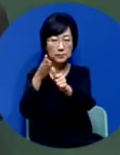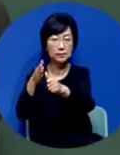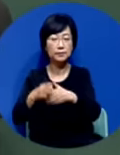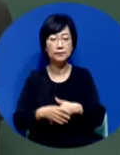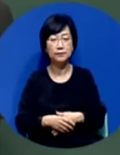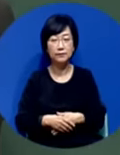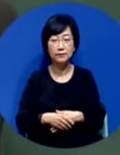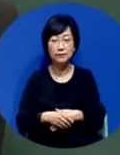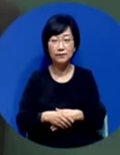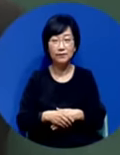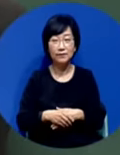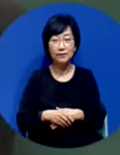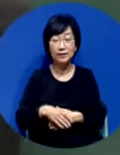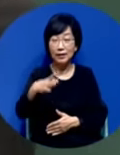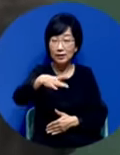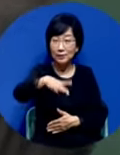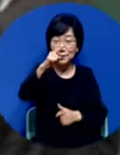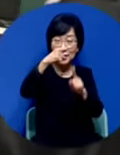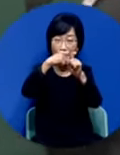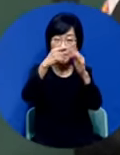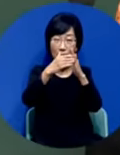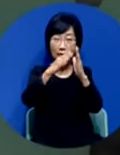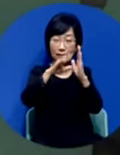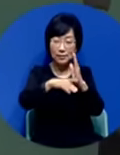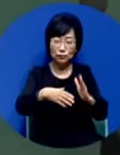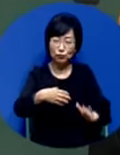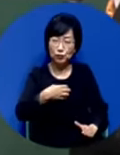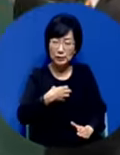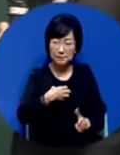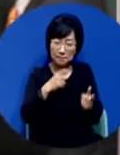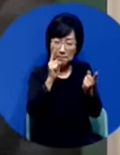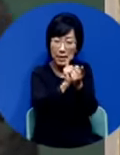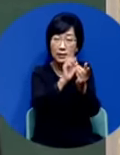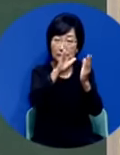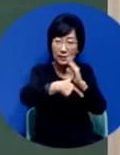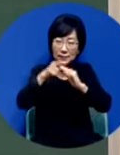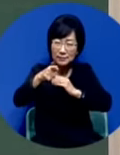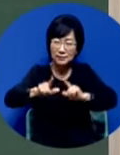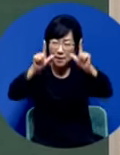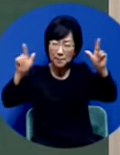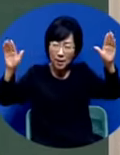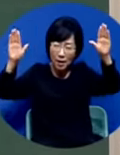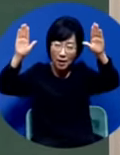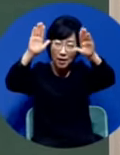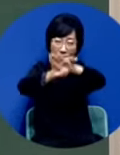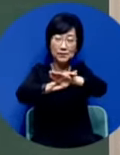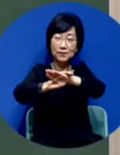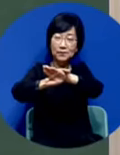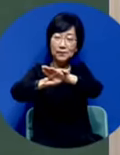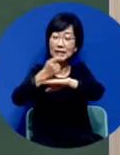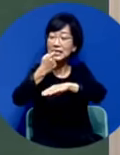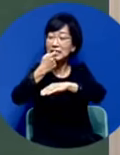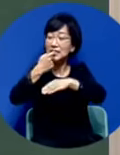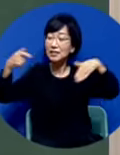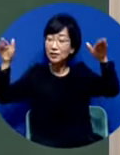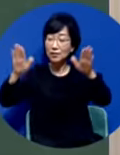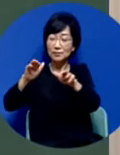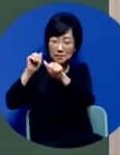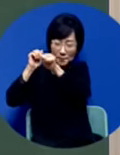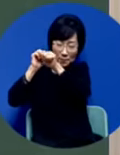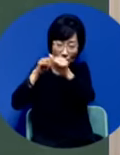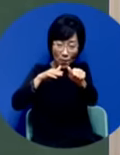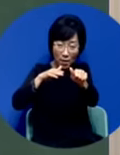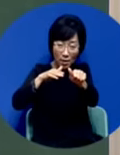我们今天真的要相信，并且握住神的应许。 초대교회 위기 왔을 때 그날 밤에 주위에 사자를 보내서 하나님은 헤로당을